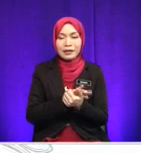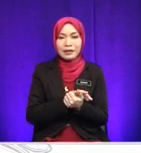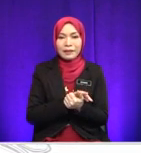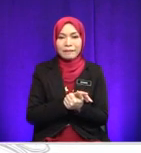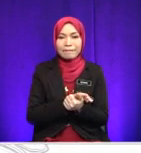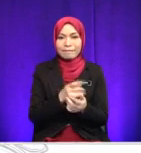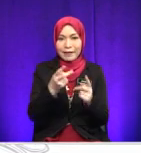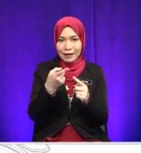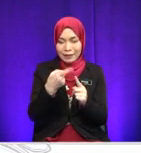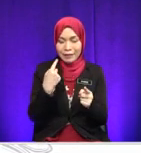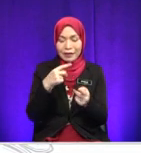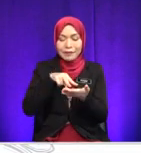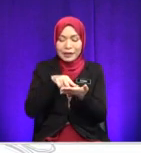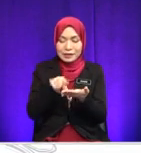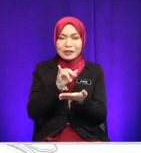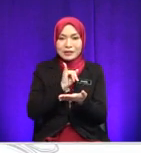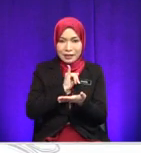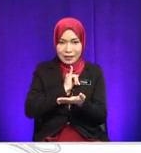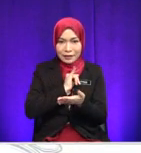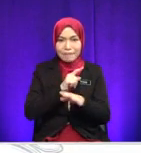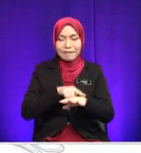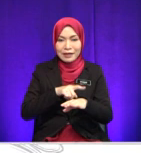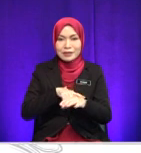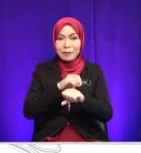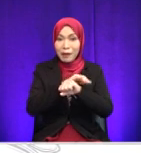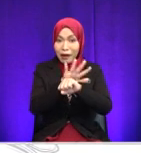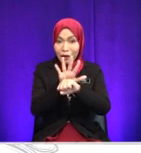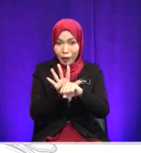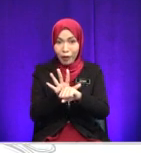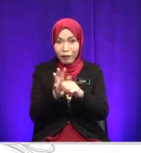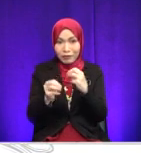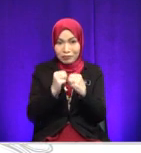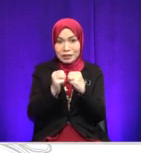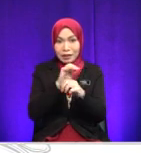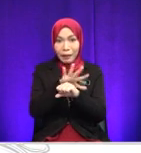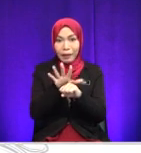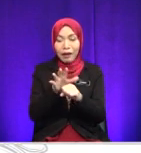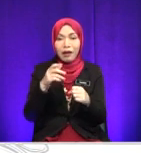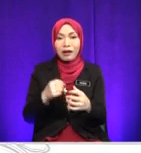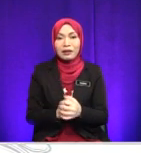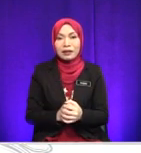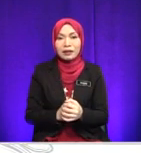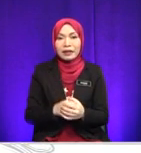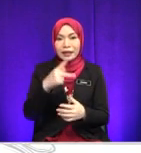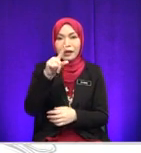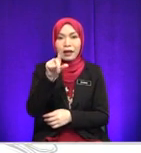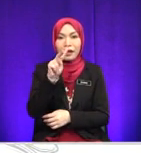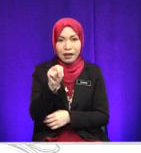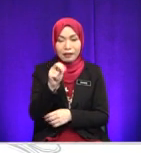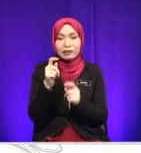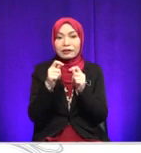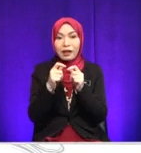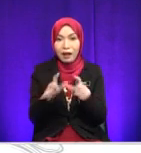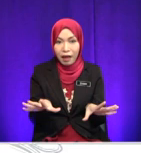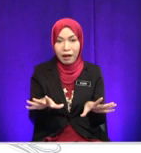sesawang Kementerian Luar Negeri, semasa pandemik COVID-19 melanda dunia, Kementerian Luar Negeri telah menguruskan rakyat Malaysia